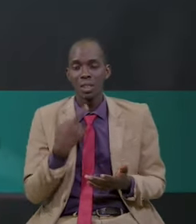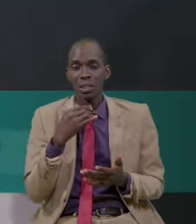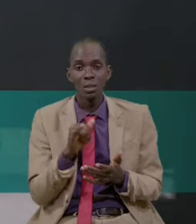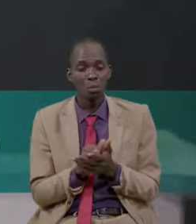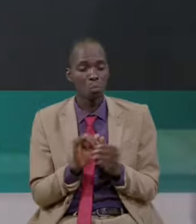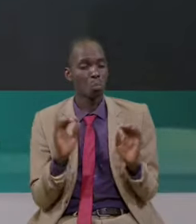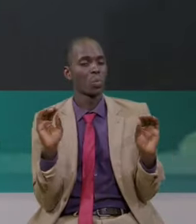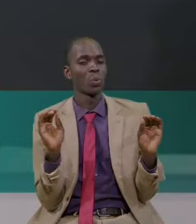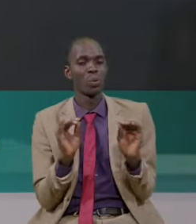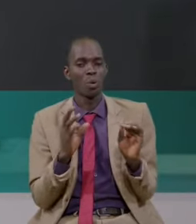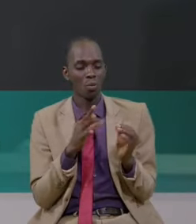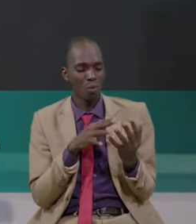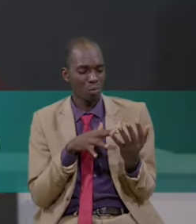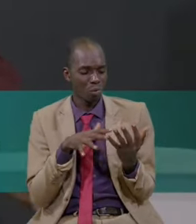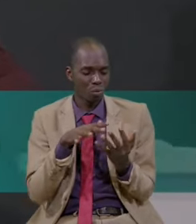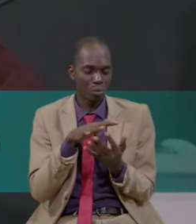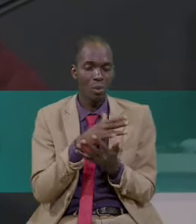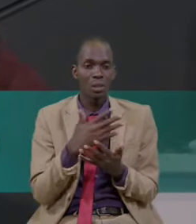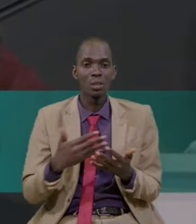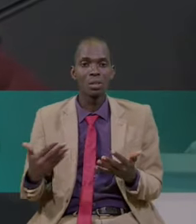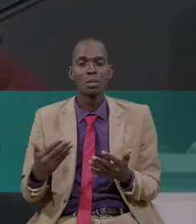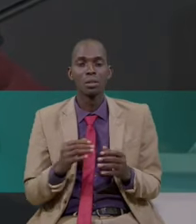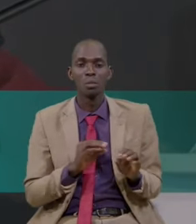je ne fais aucun cas de ces choses.